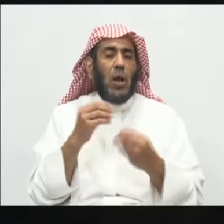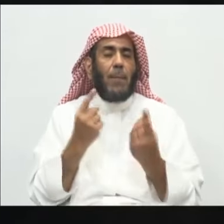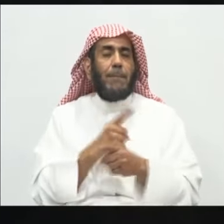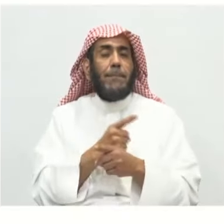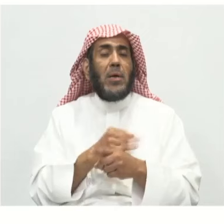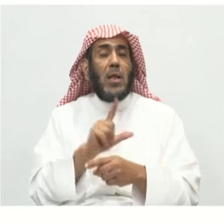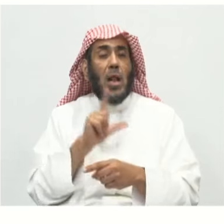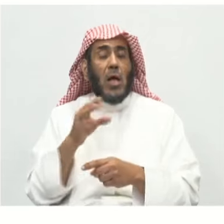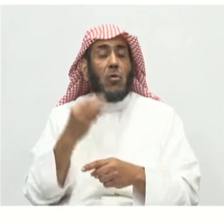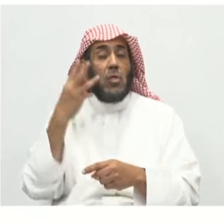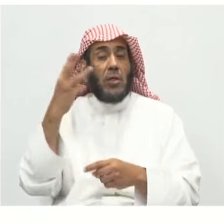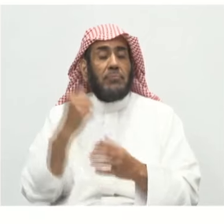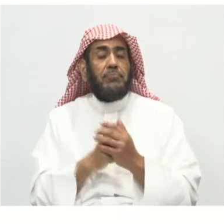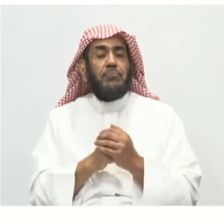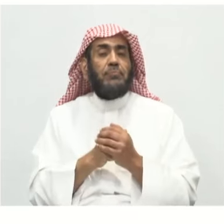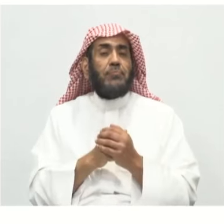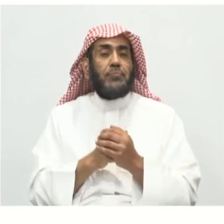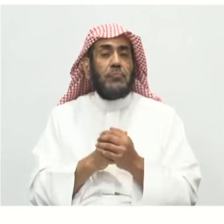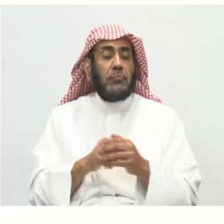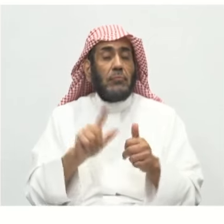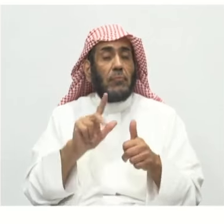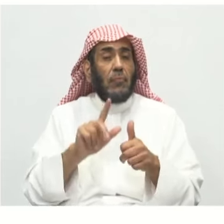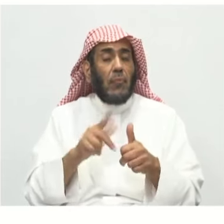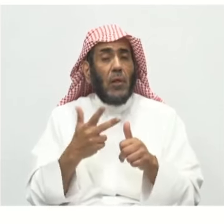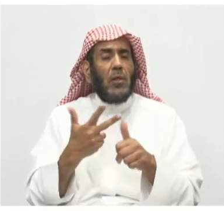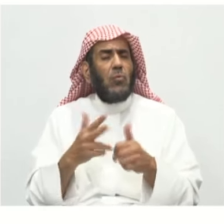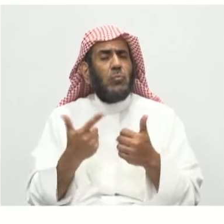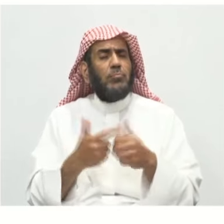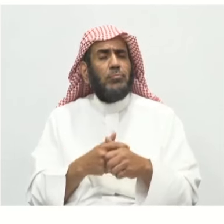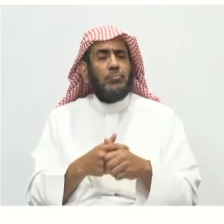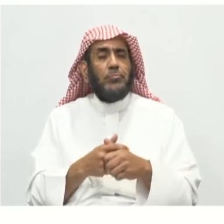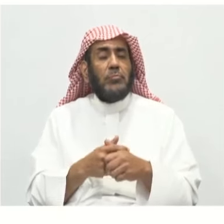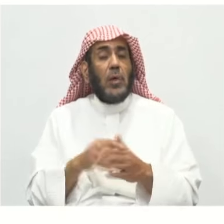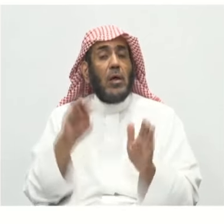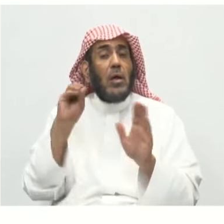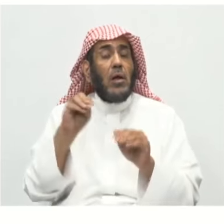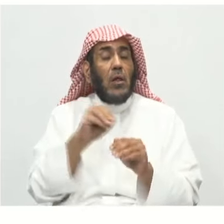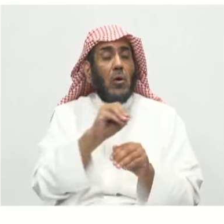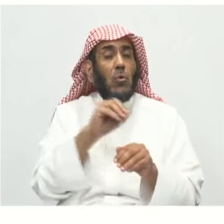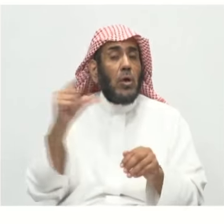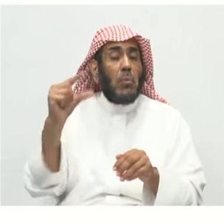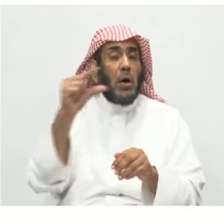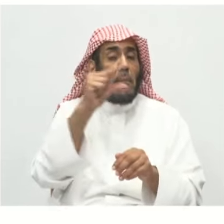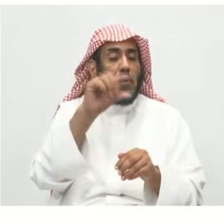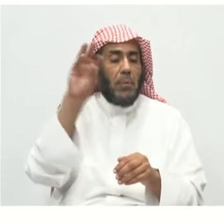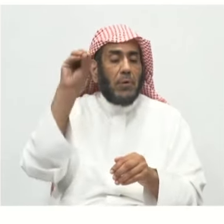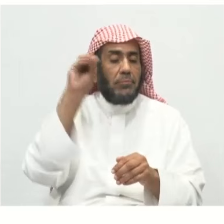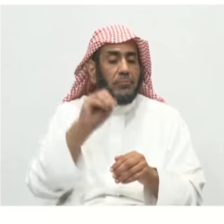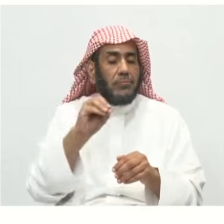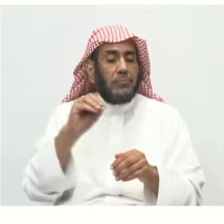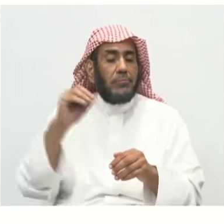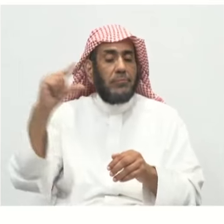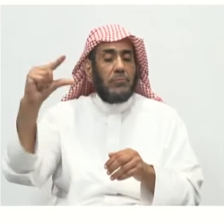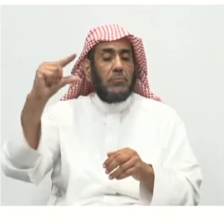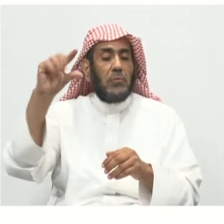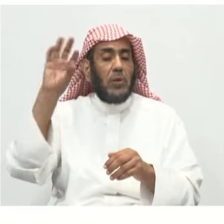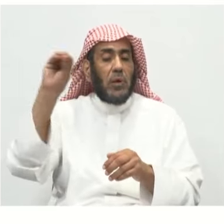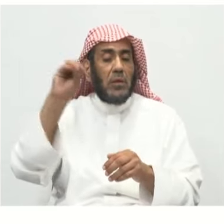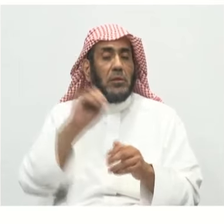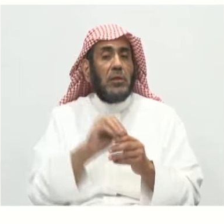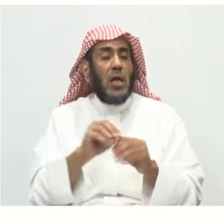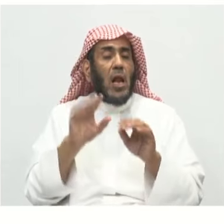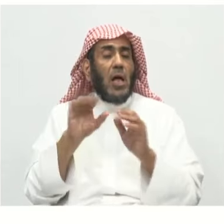لاحظ هنا ثالثا اول طبعا ثالثا اضع كل عباره من العبارات اضع كل عباره من